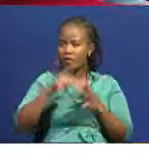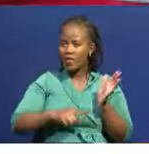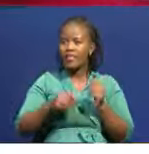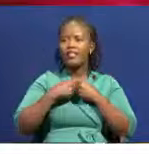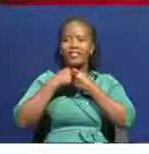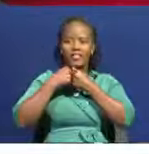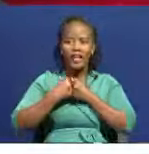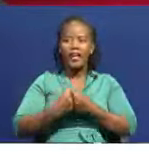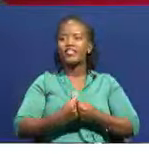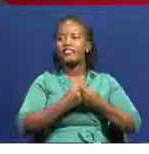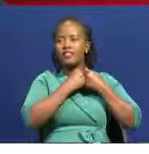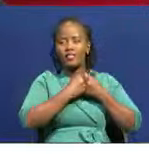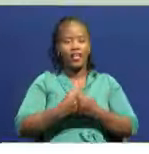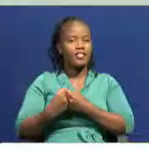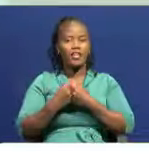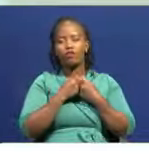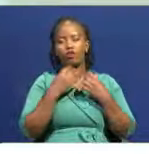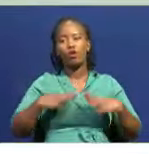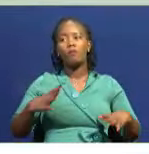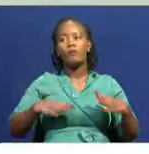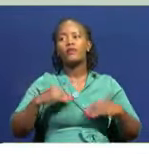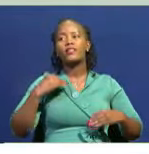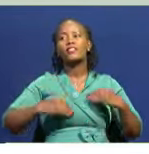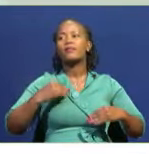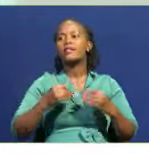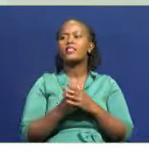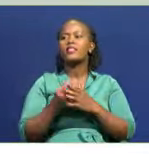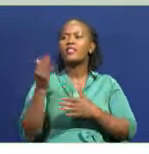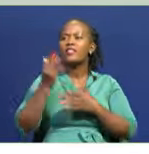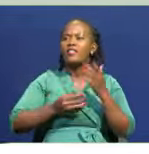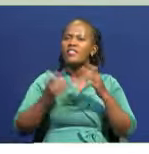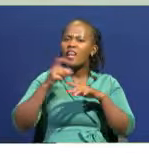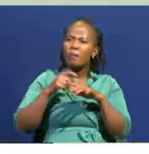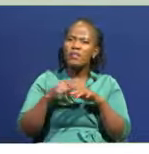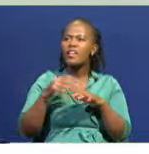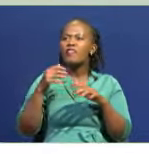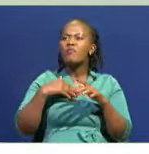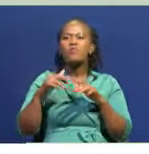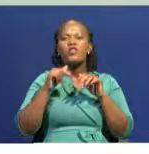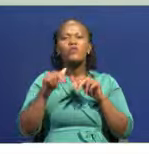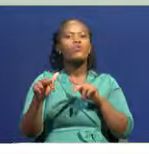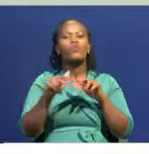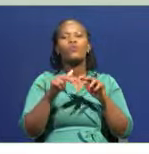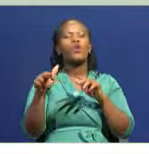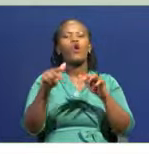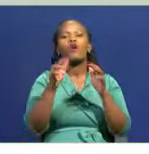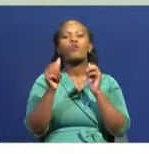kwa watu wenye mahitaji maalum. Sometimes I walk around with my assistant Bernard